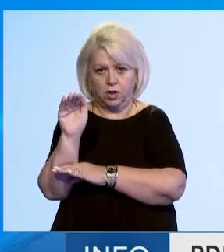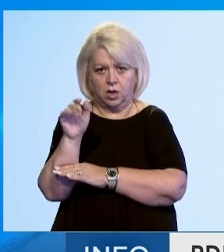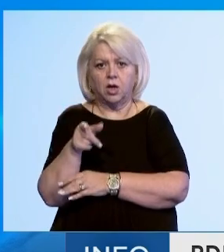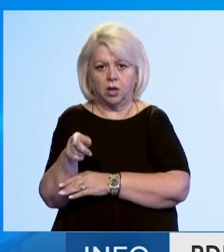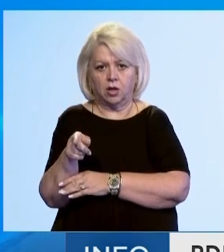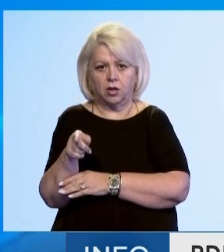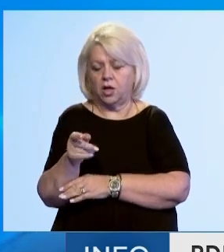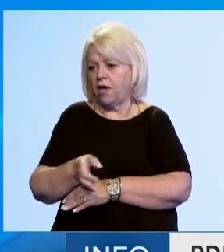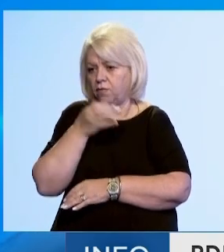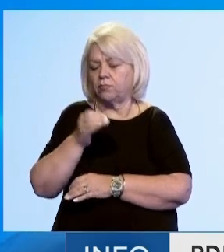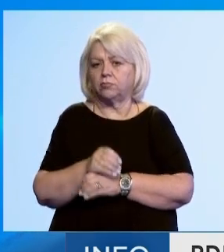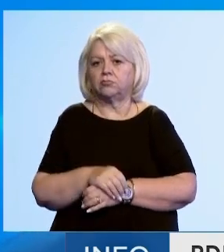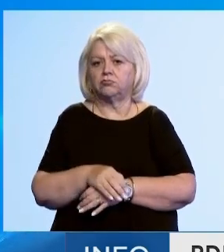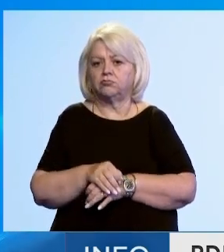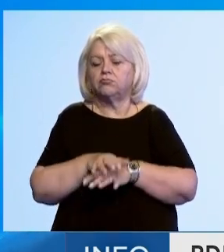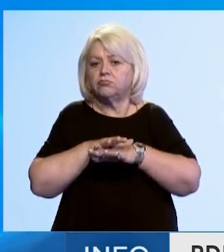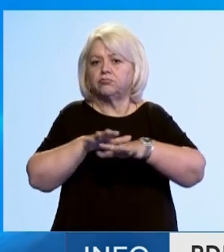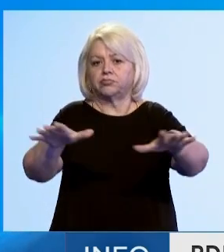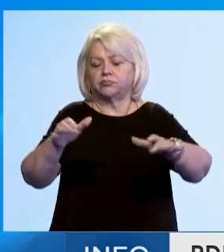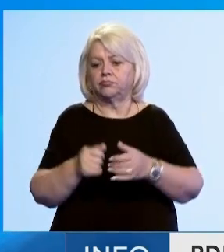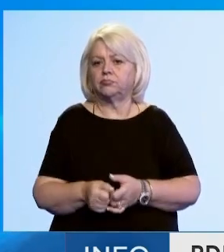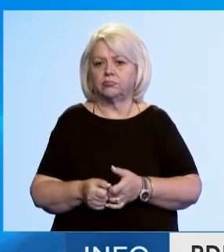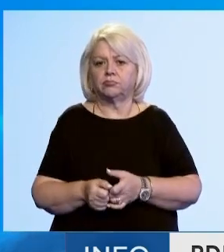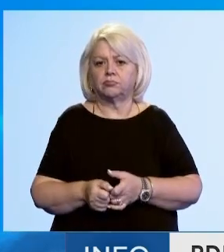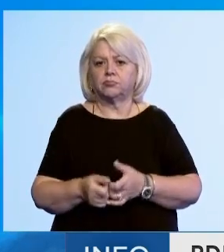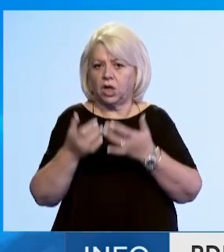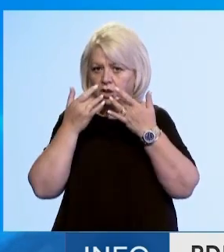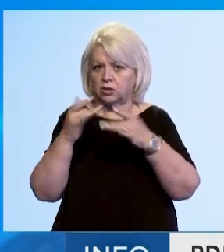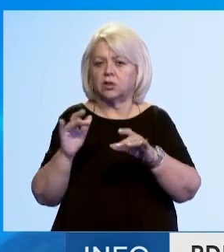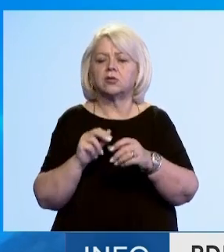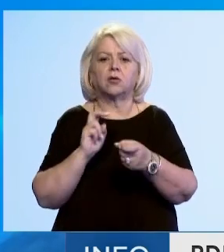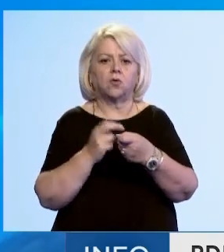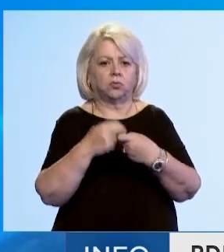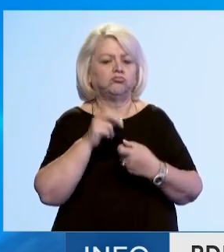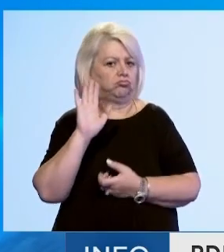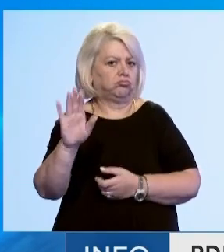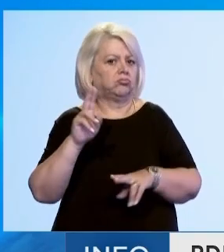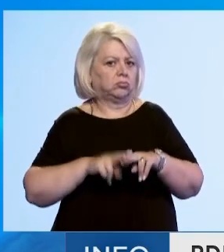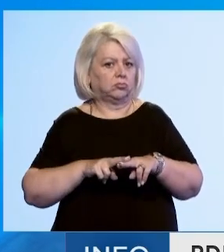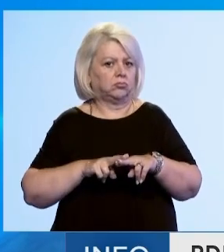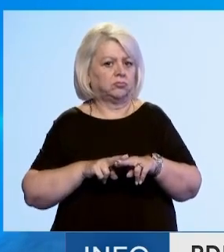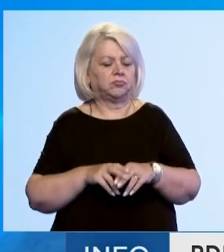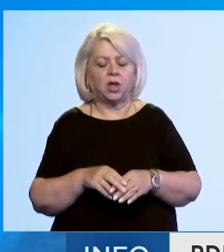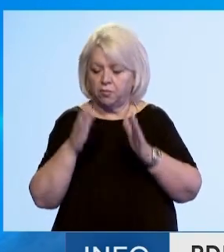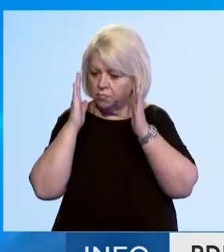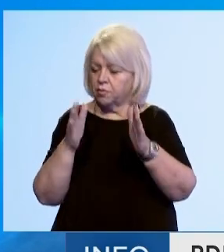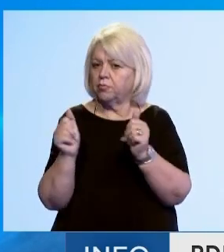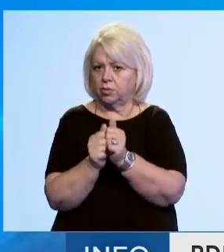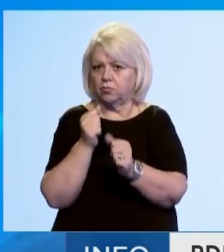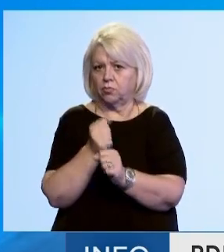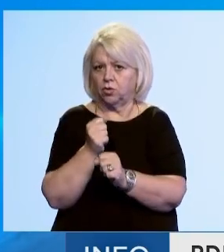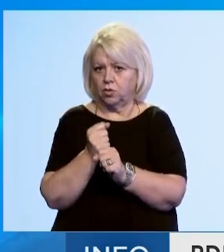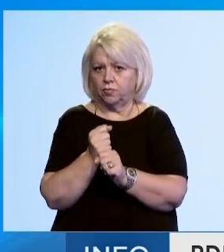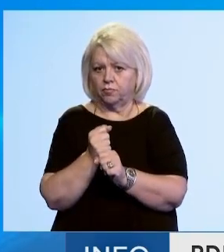cilën e informon publikun se ata do të rriqen nga ky koalicion dhe është qëndrimi tyre. Megjithatë, ne besojmë se bashkëpunimi që